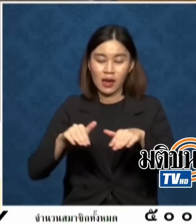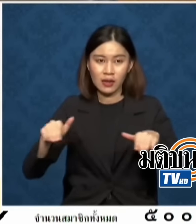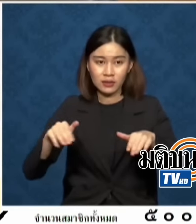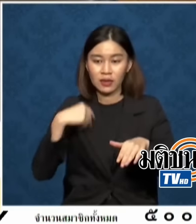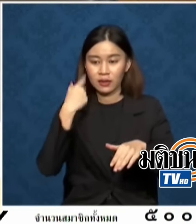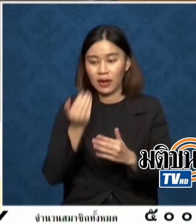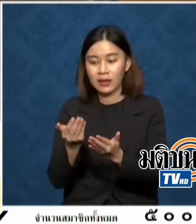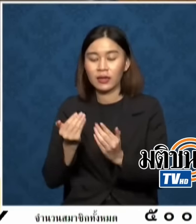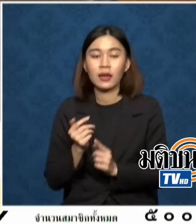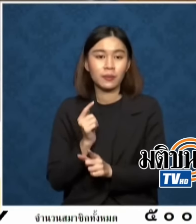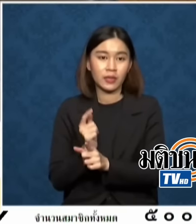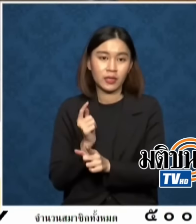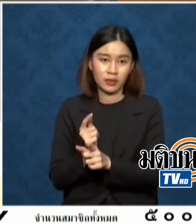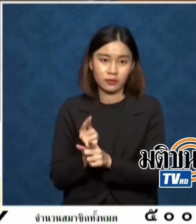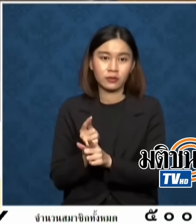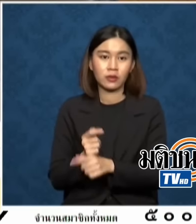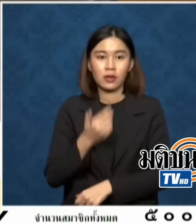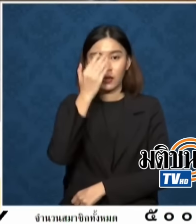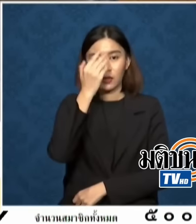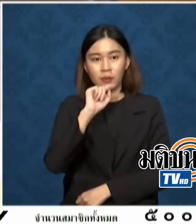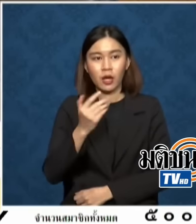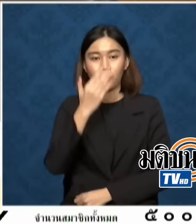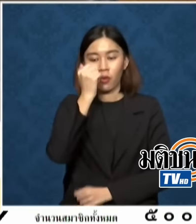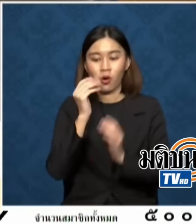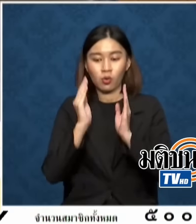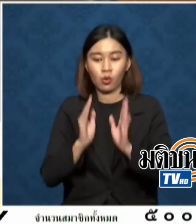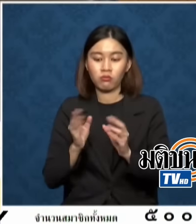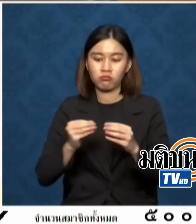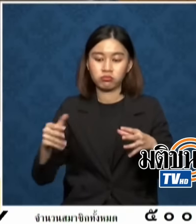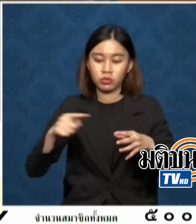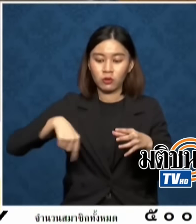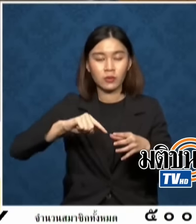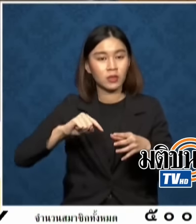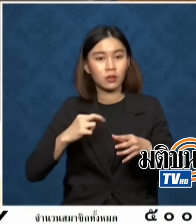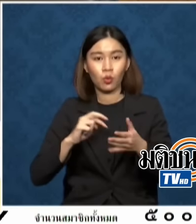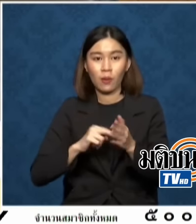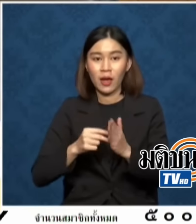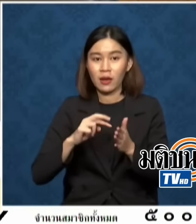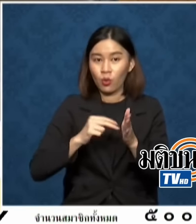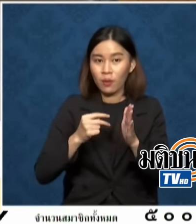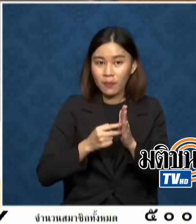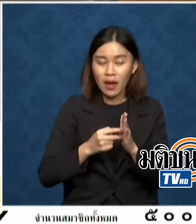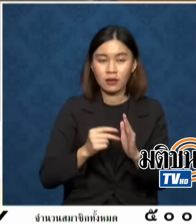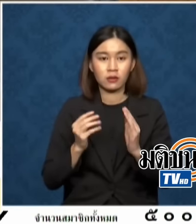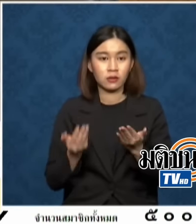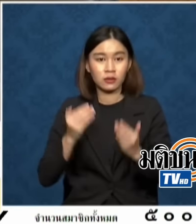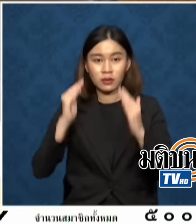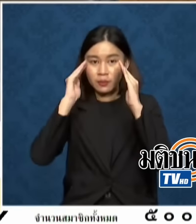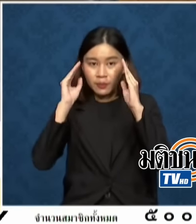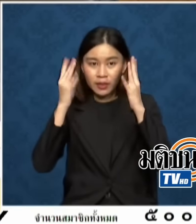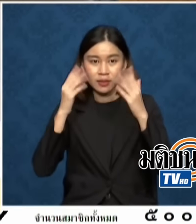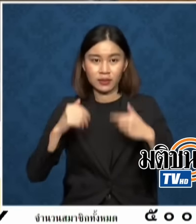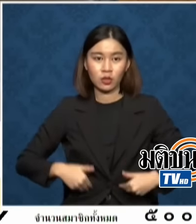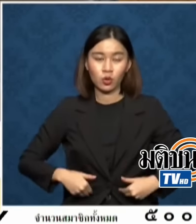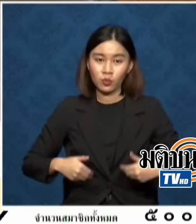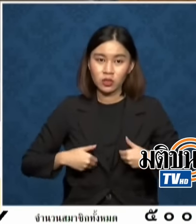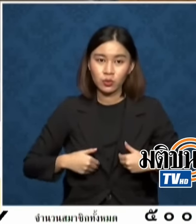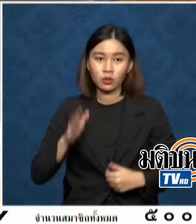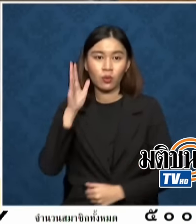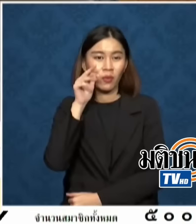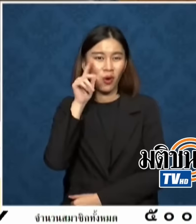อุปการะเพราะมีคนจำนวนมากค่ะที่ไม่ได้นิยามหรือมีเจตจำนงในการใช้ชีวิตเป็นบิดา